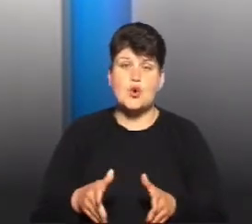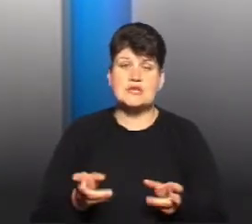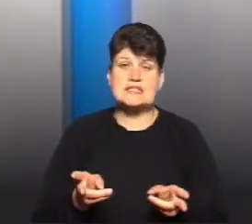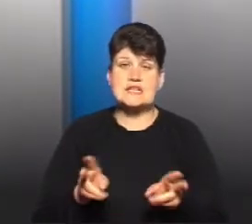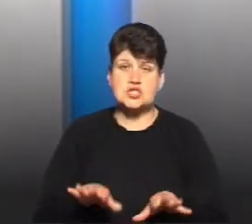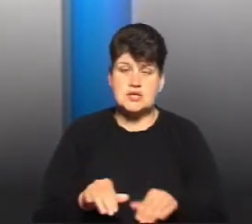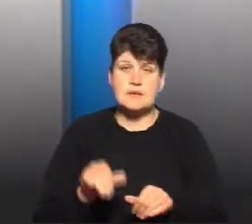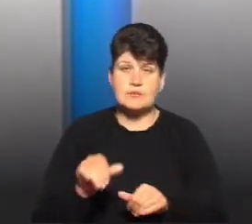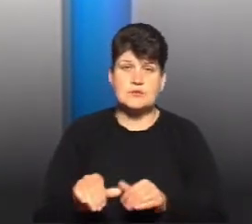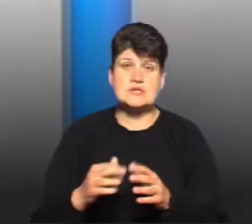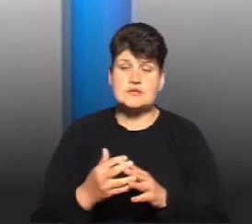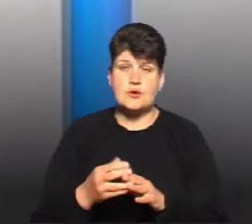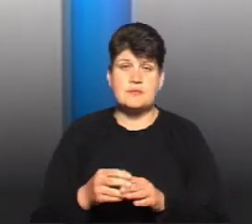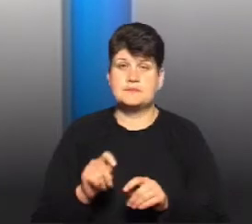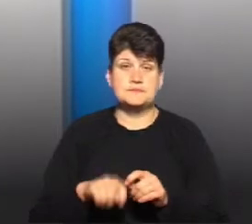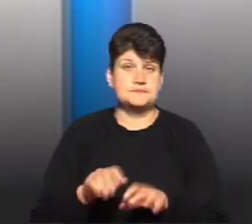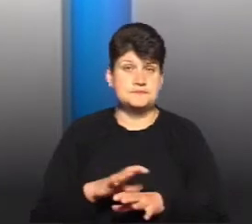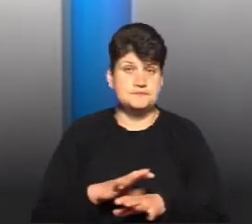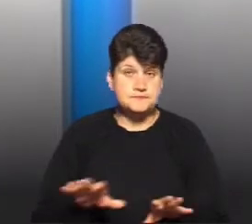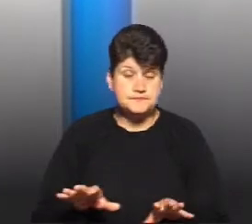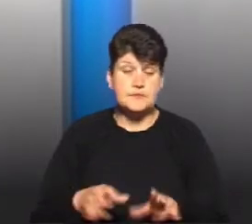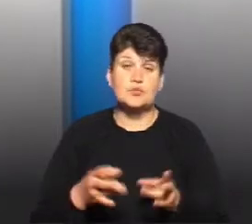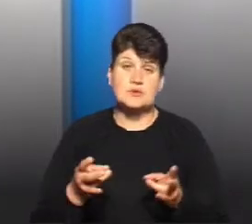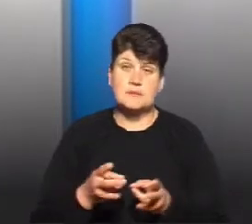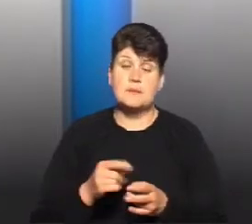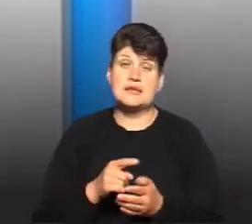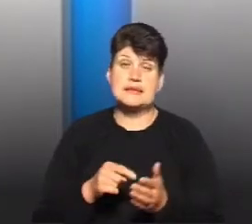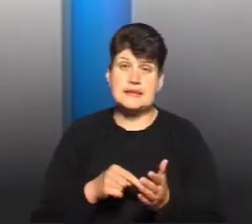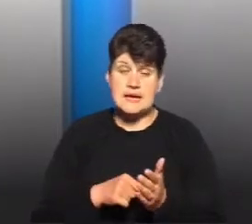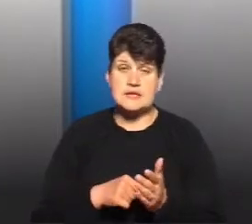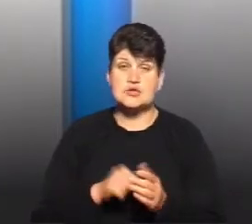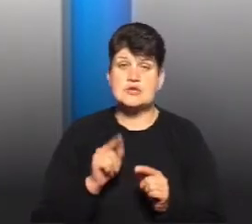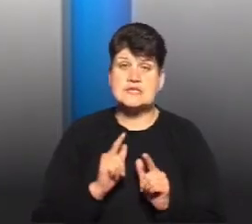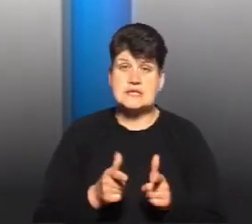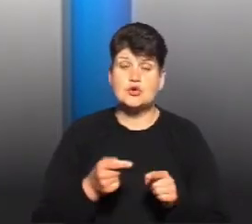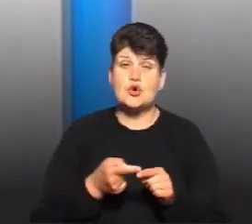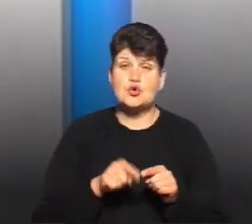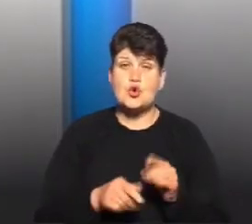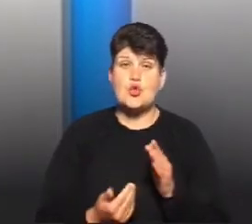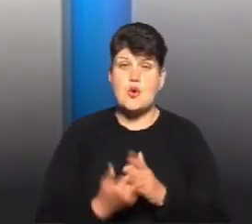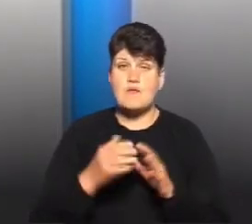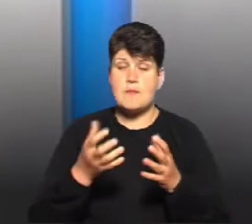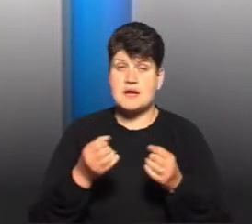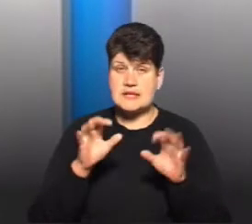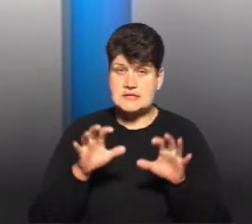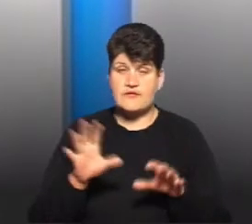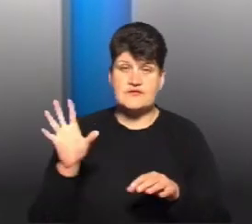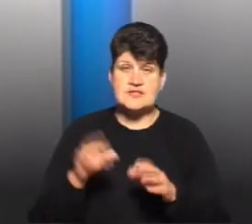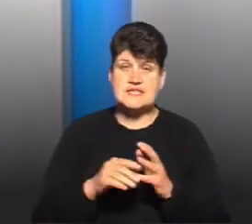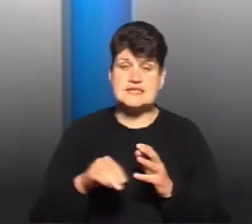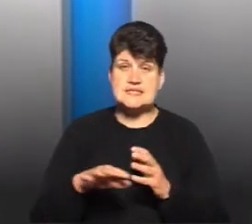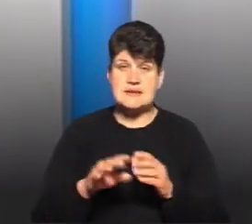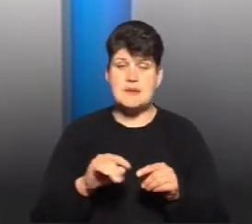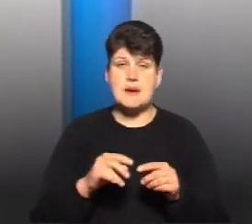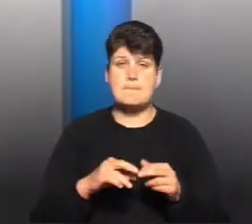були проінвентаризовані, то тут знову ж таки стоїть питання в те, що згідно цього закону новоприйнятого, всі землі за межами населеного пункту перейшли в